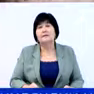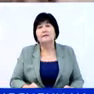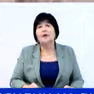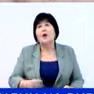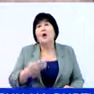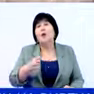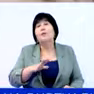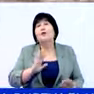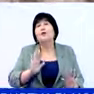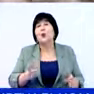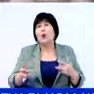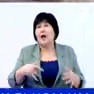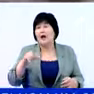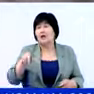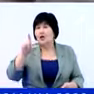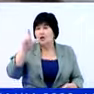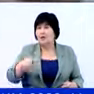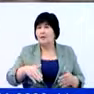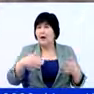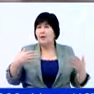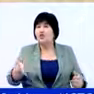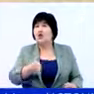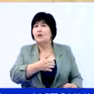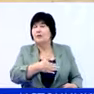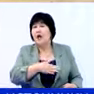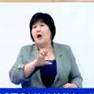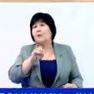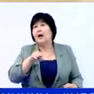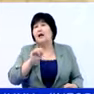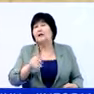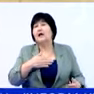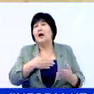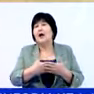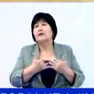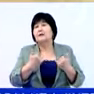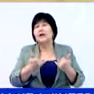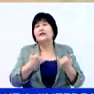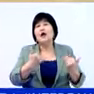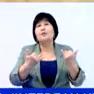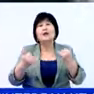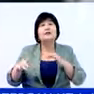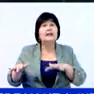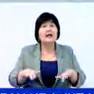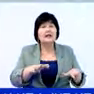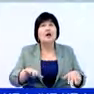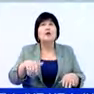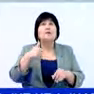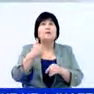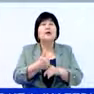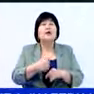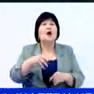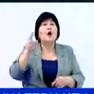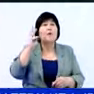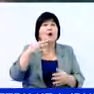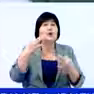Он был не только артистом, человек с большим сердцем. Батыр активно занимался благотворительной деятельностью, был первым послом